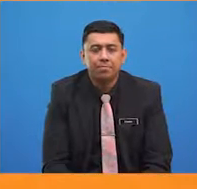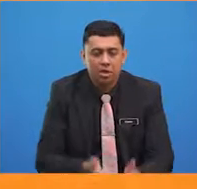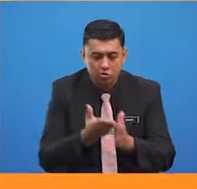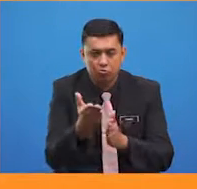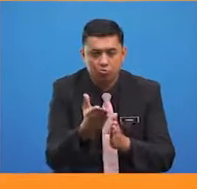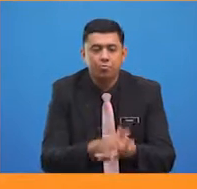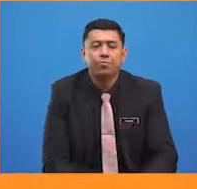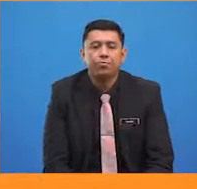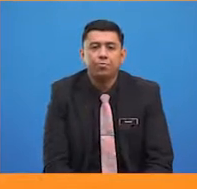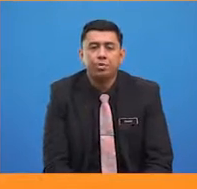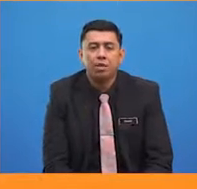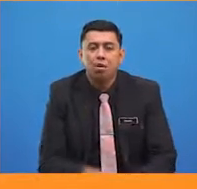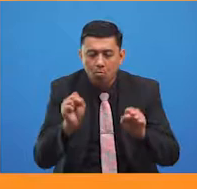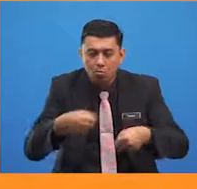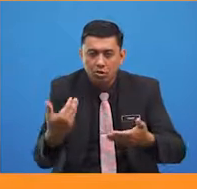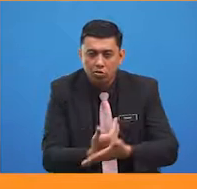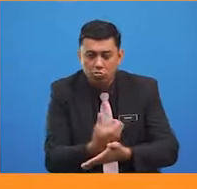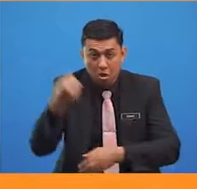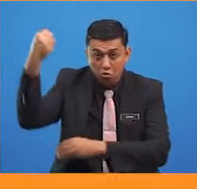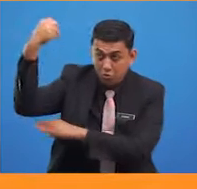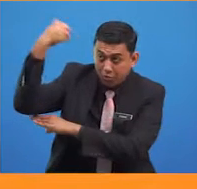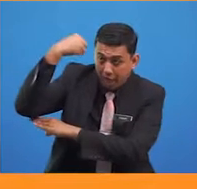Seterusnya, sumber boleh baharu ialah suria.